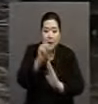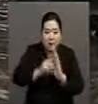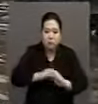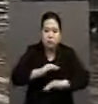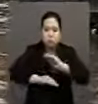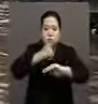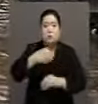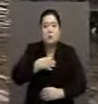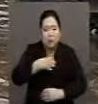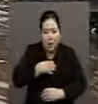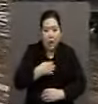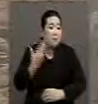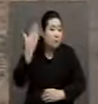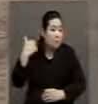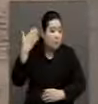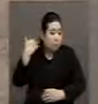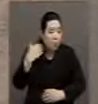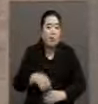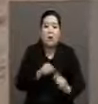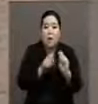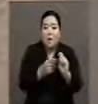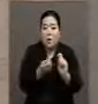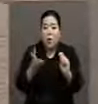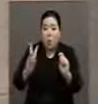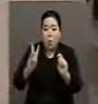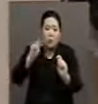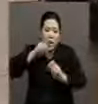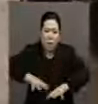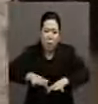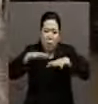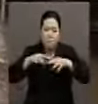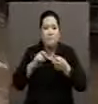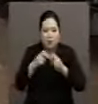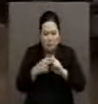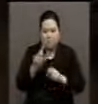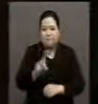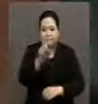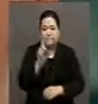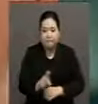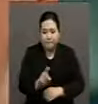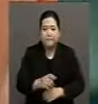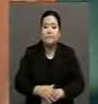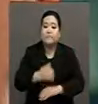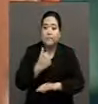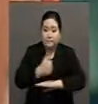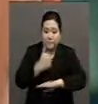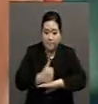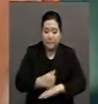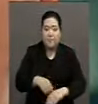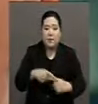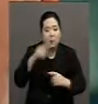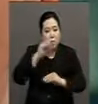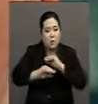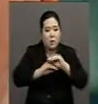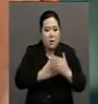ไม่กี่วันที่ผ่านมาเป็นเครื่องตอกย้ำที่ชัดเจนถึงเรื่องนี้บรรทูลล่ำซำผู้ริเริ่มโครงการรักป่า